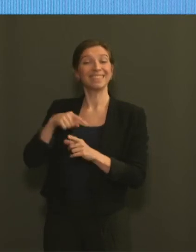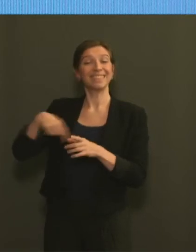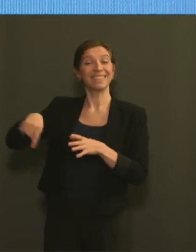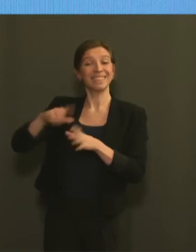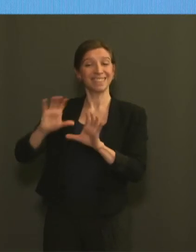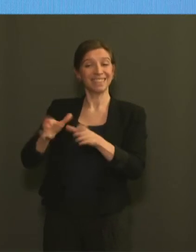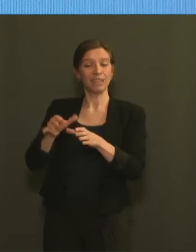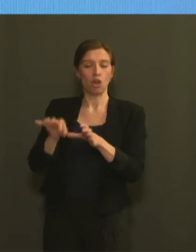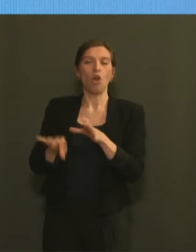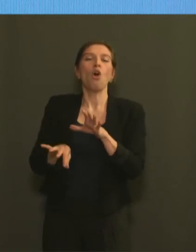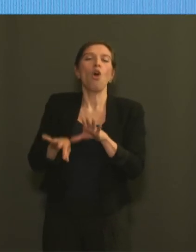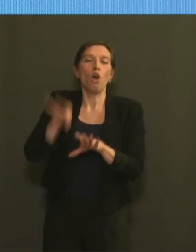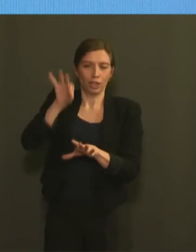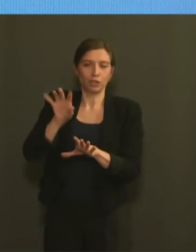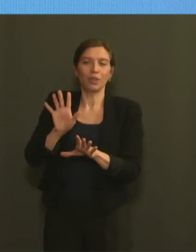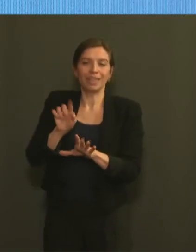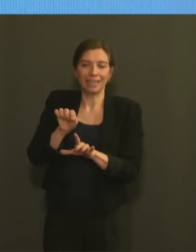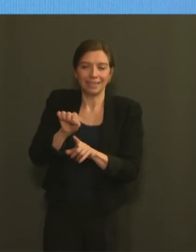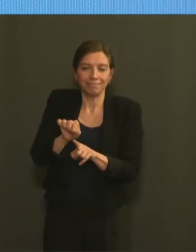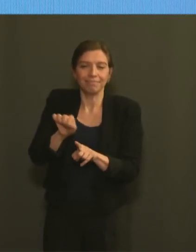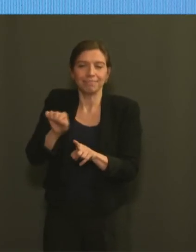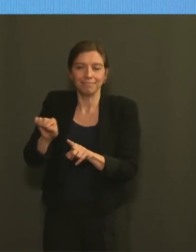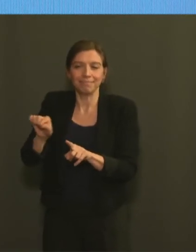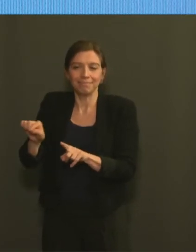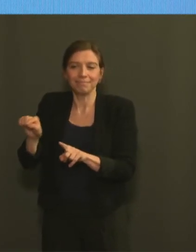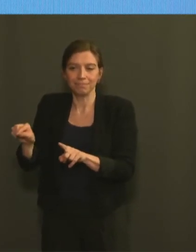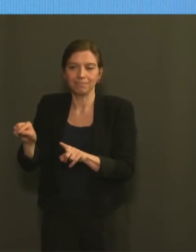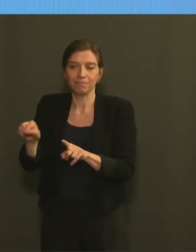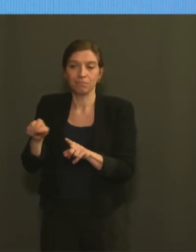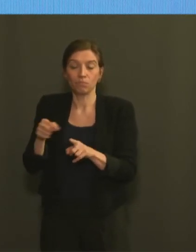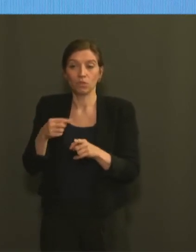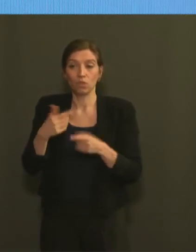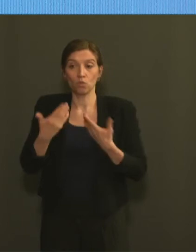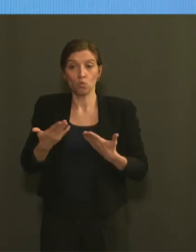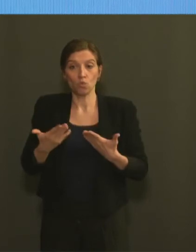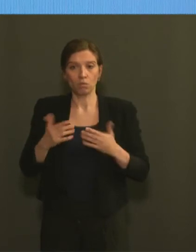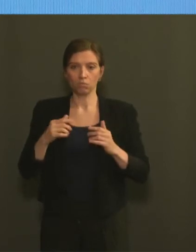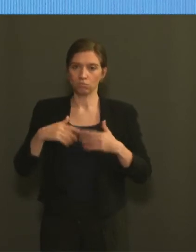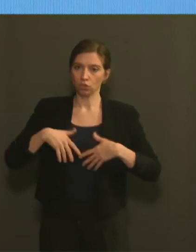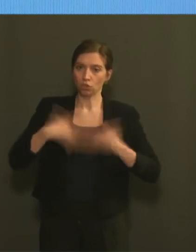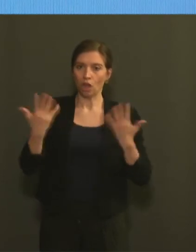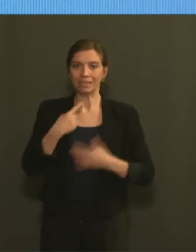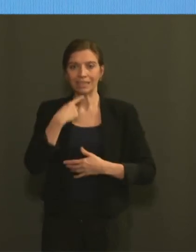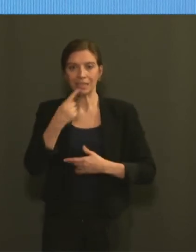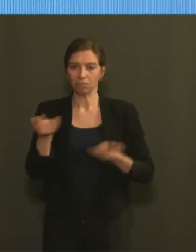mathis british blues rock and dark ages tract qui ouvre doux